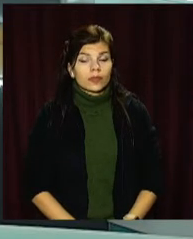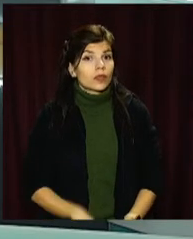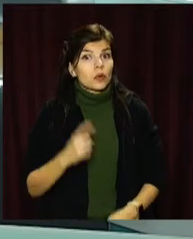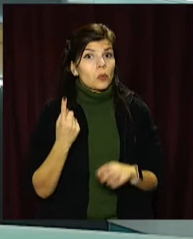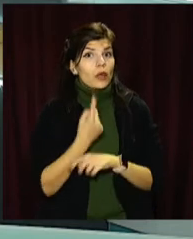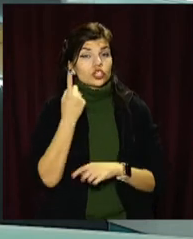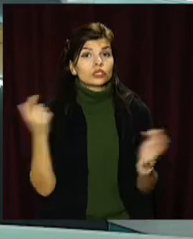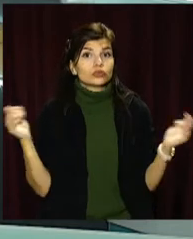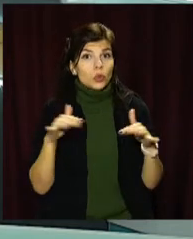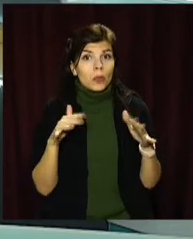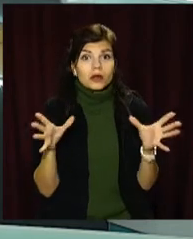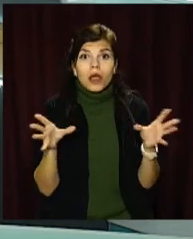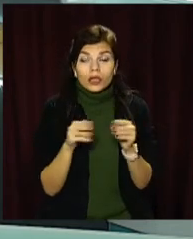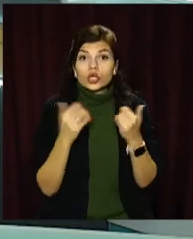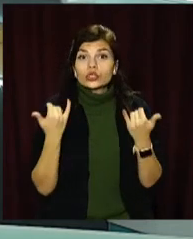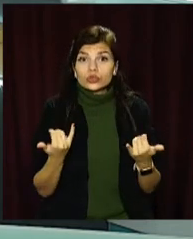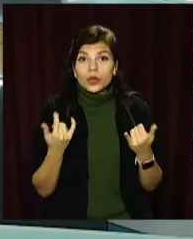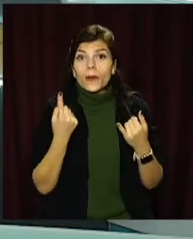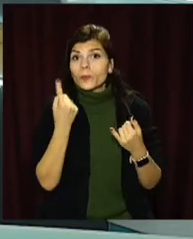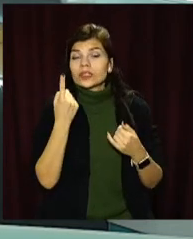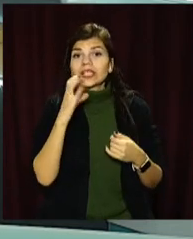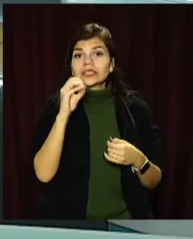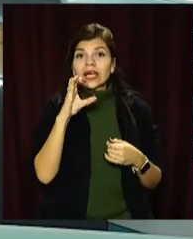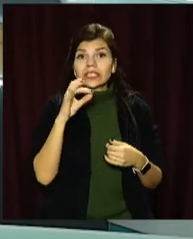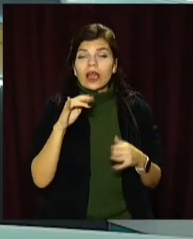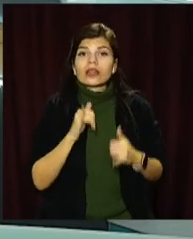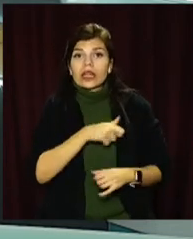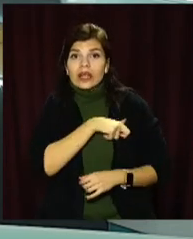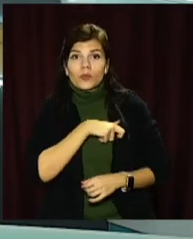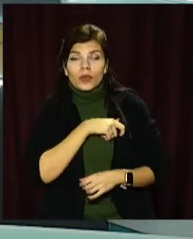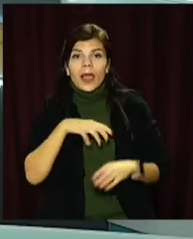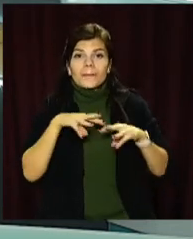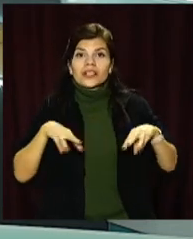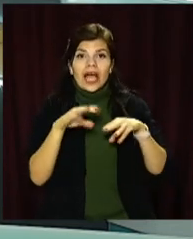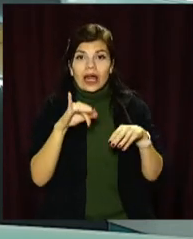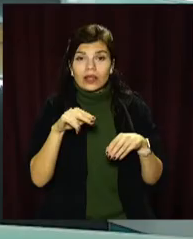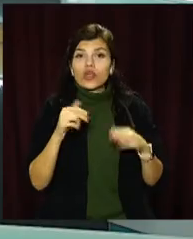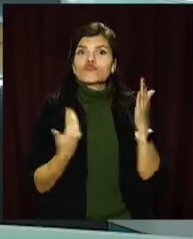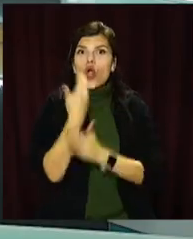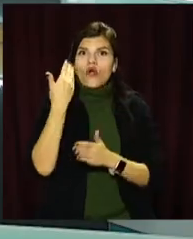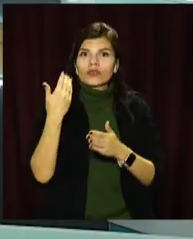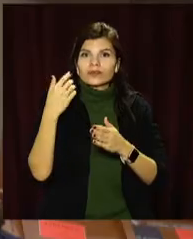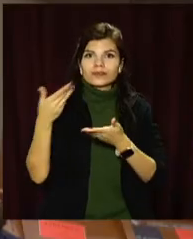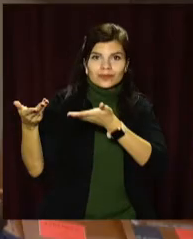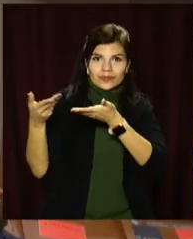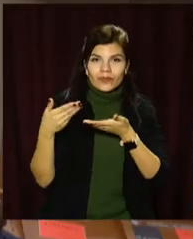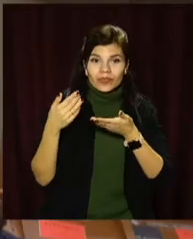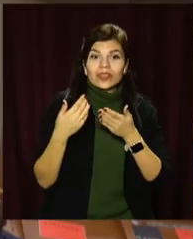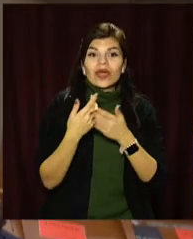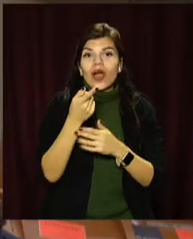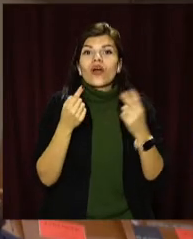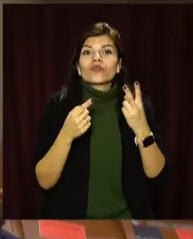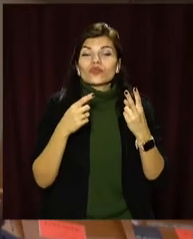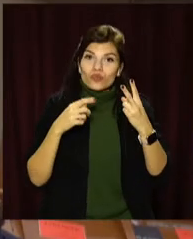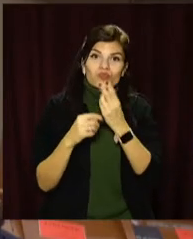Уперше зібралися разом. Сьогодні пройшла перша сесія для депутатів міськради нового скликання. А обраний вдруге міський